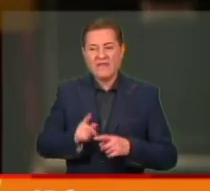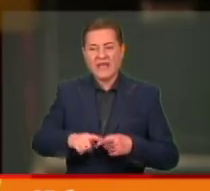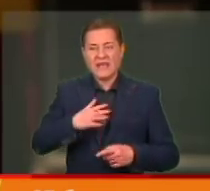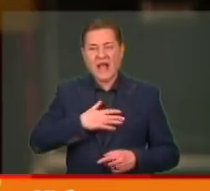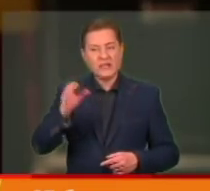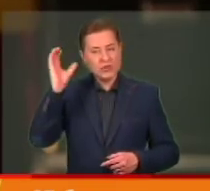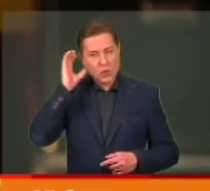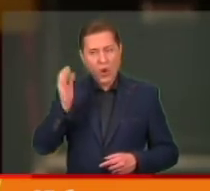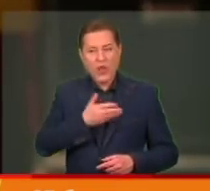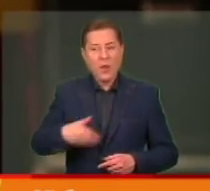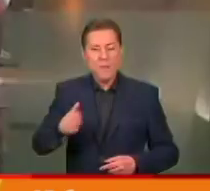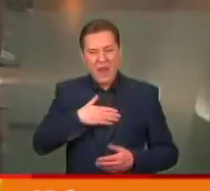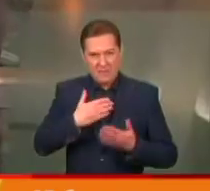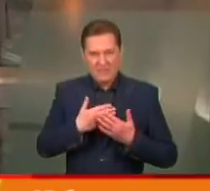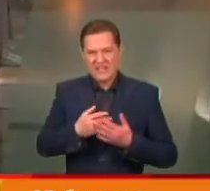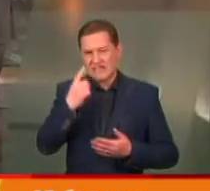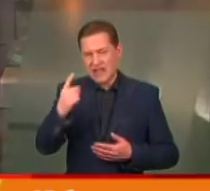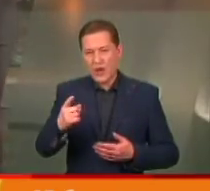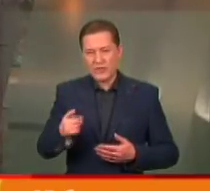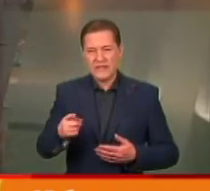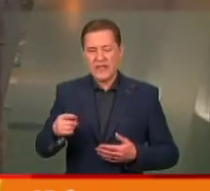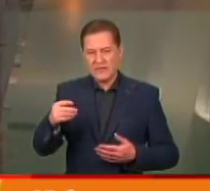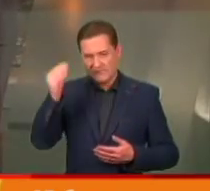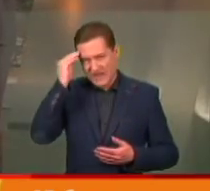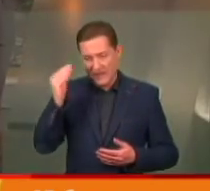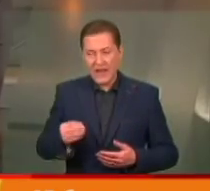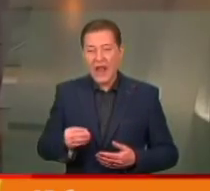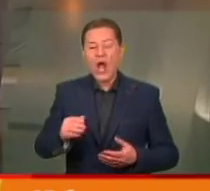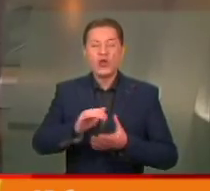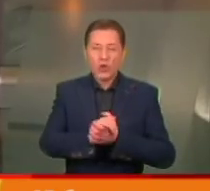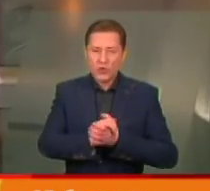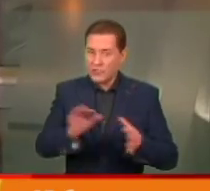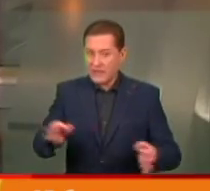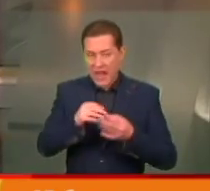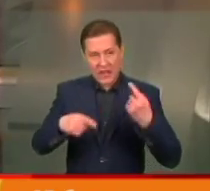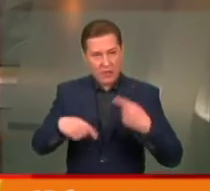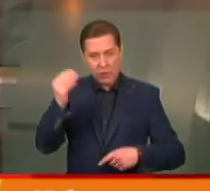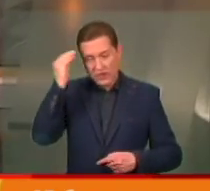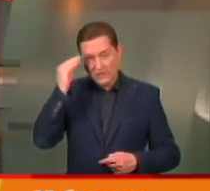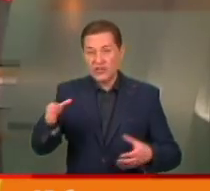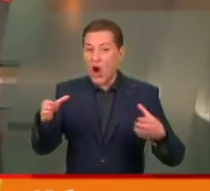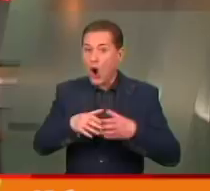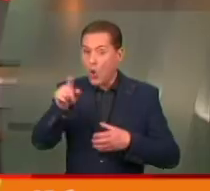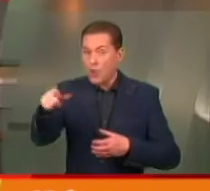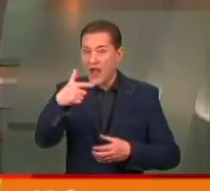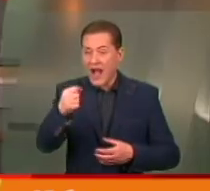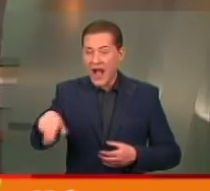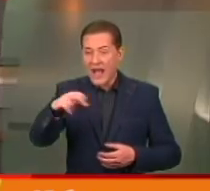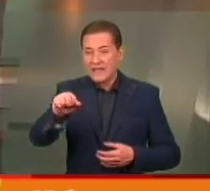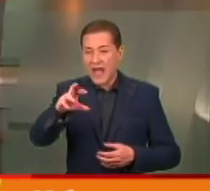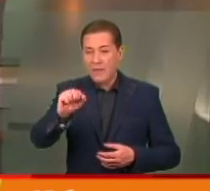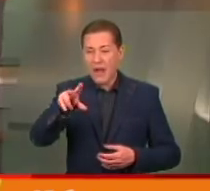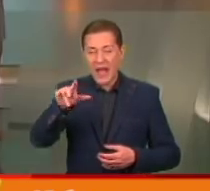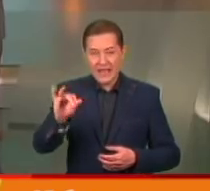ними приблизно на одній хвилі. Дивіться, дружба і жодних протиріч, а гурт «Гайдамаки» назву взяв на